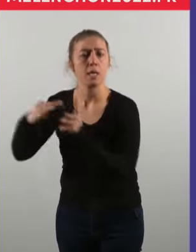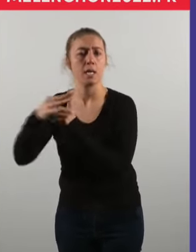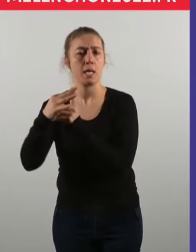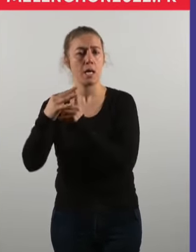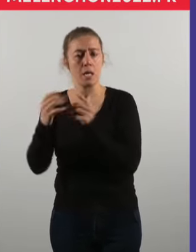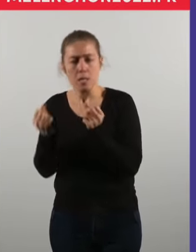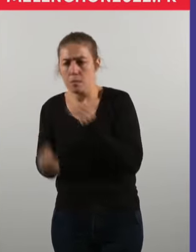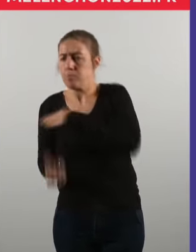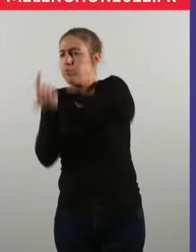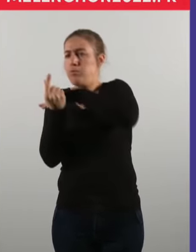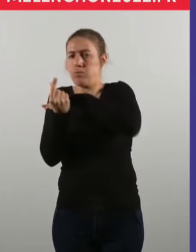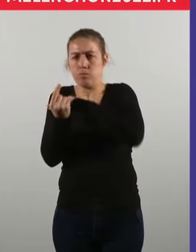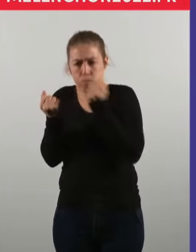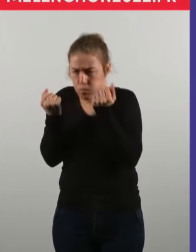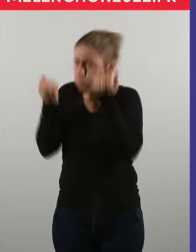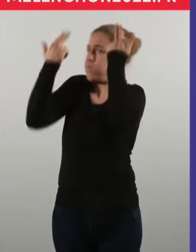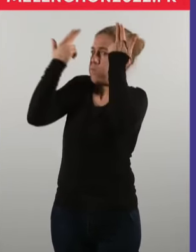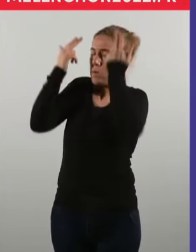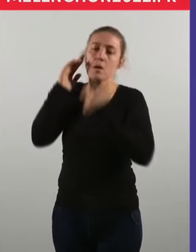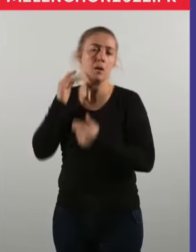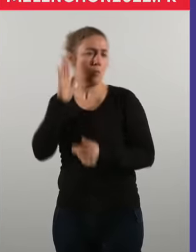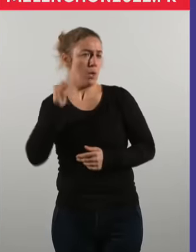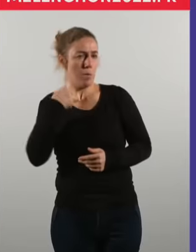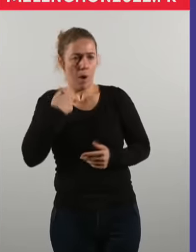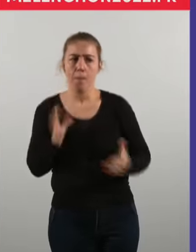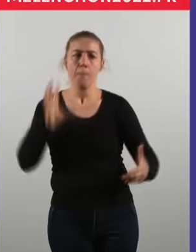ici aujourd'hui parmi vous.